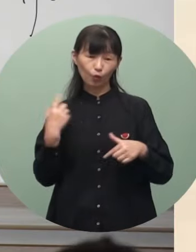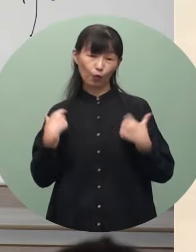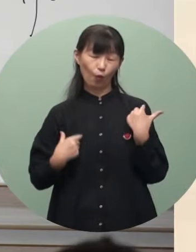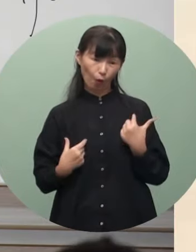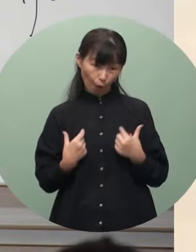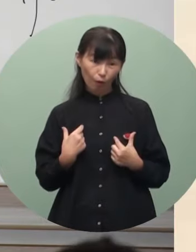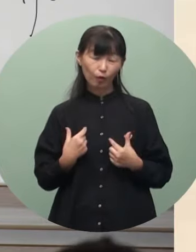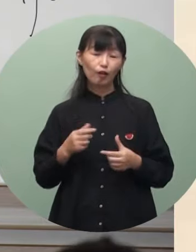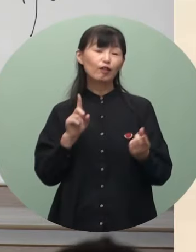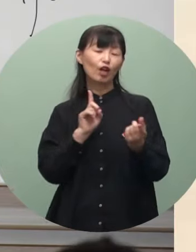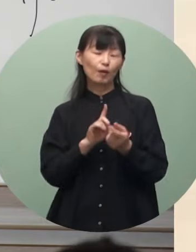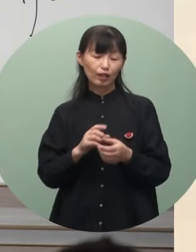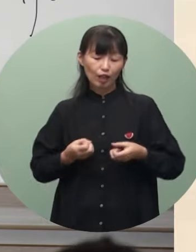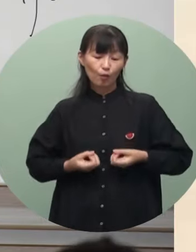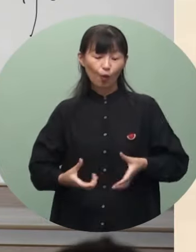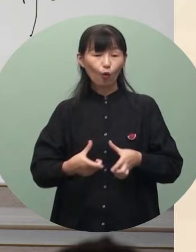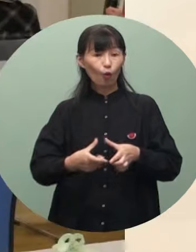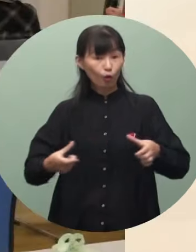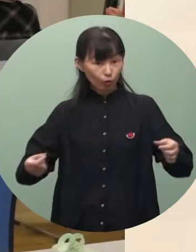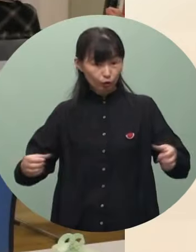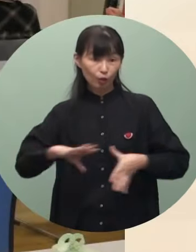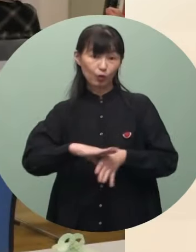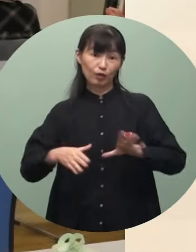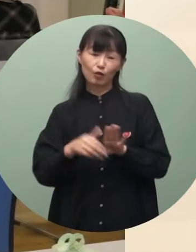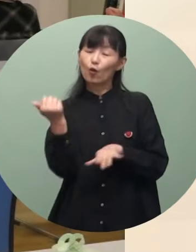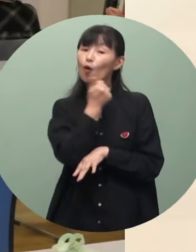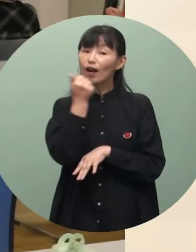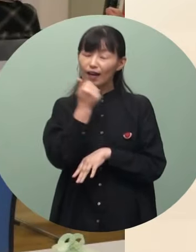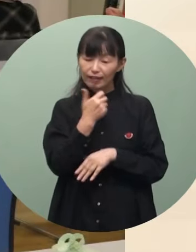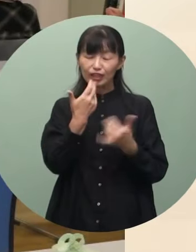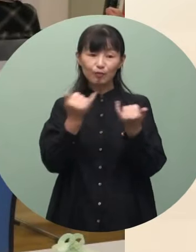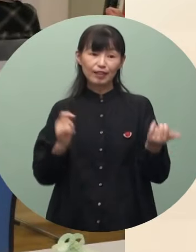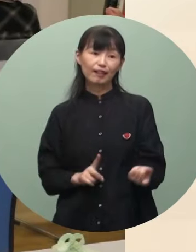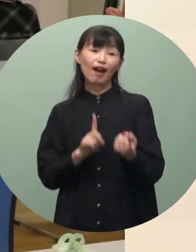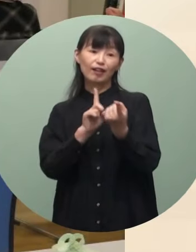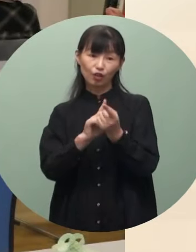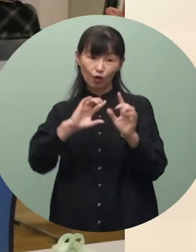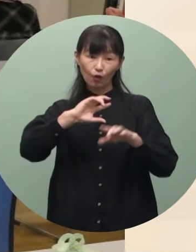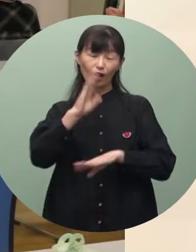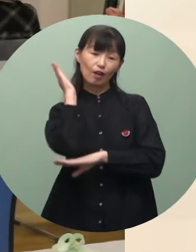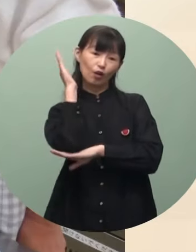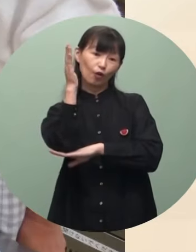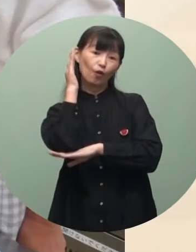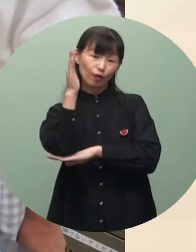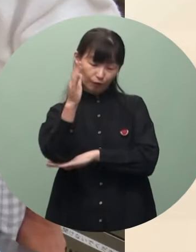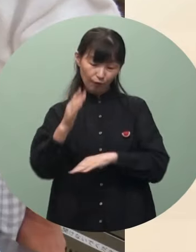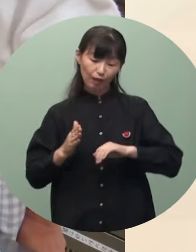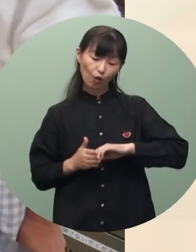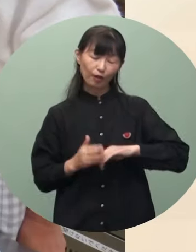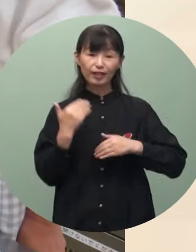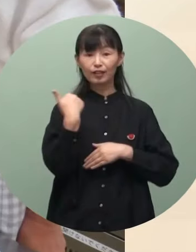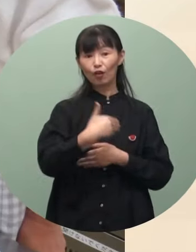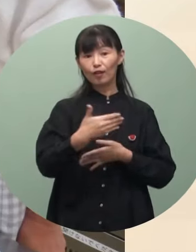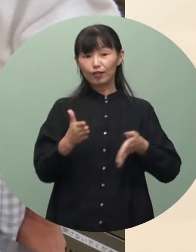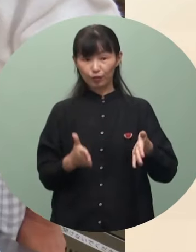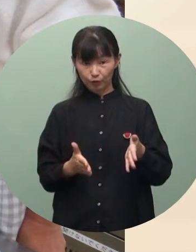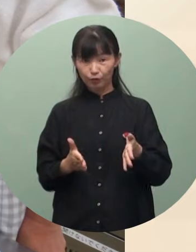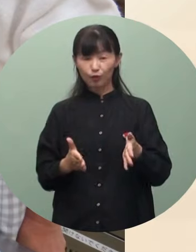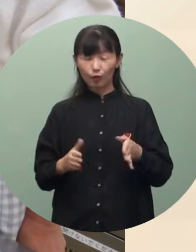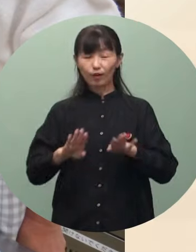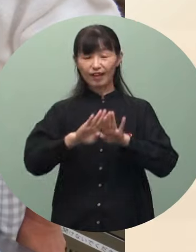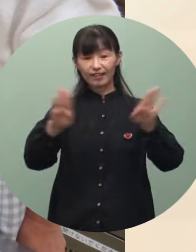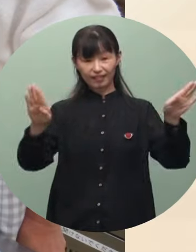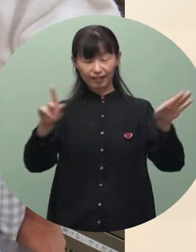のために母国の文化を紹介したり、市民の皆さんを対象に国際理解講座や料理教室を開催したりしています